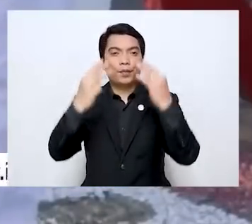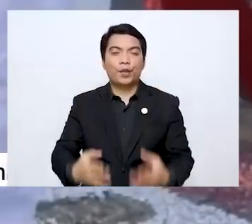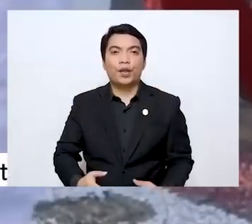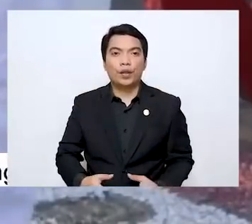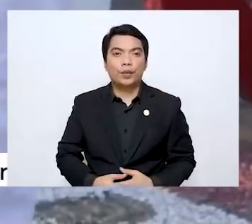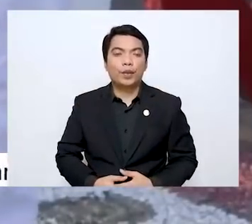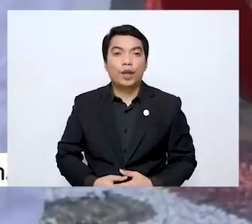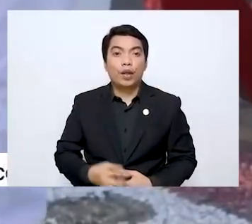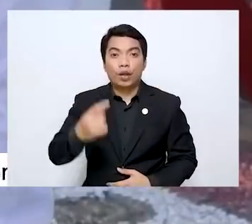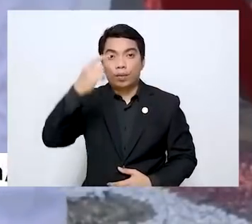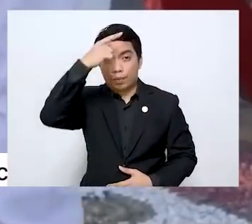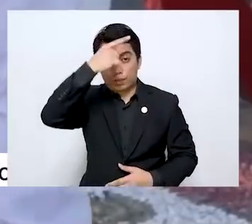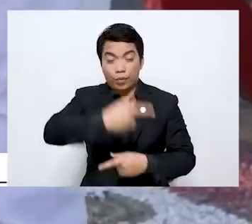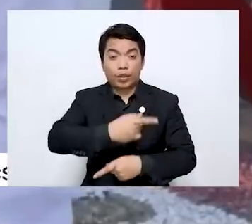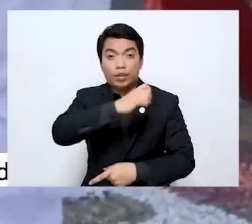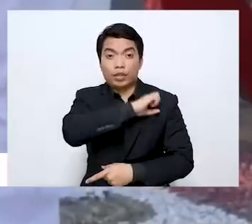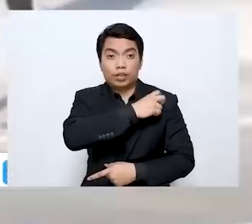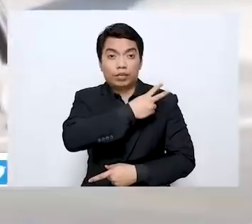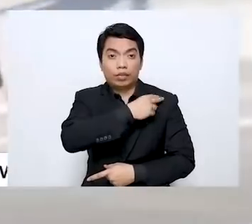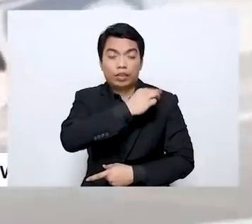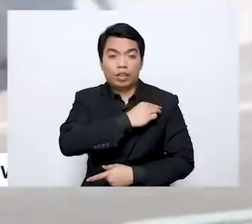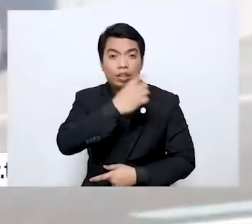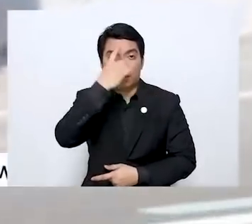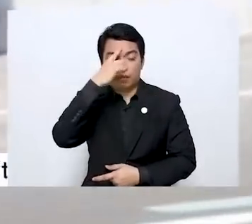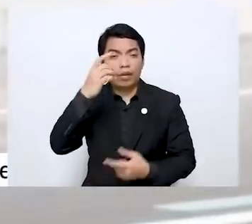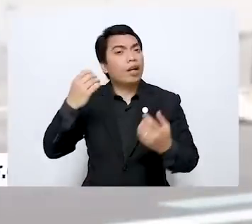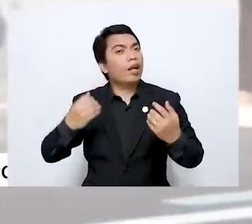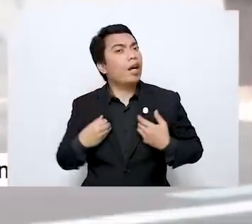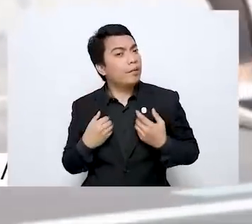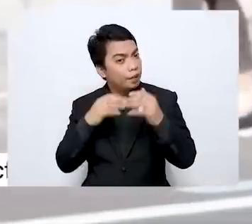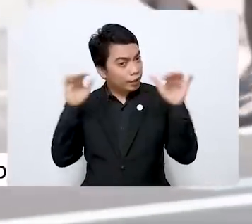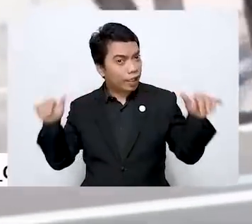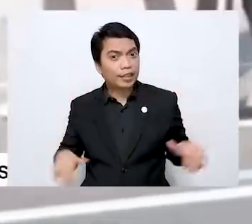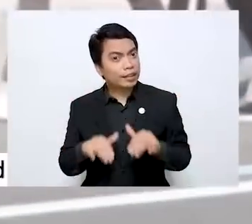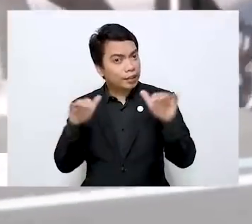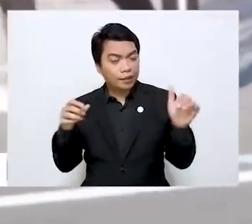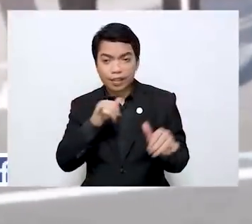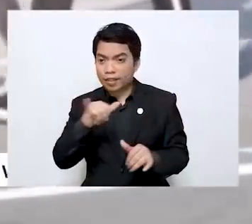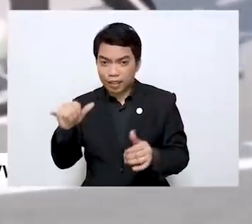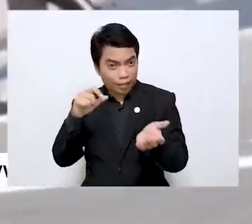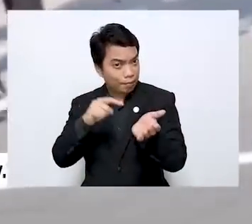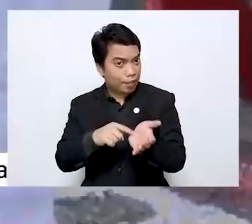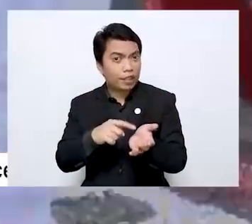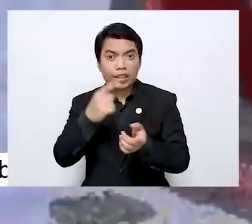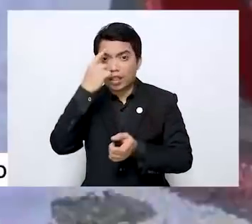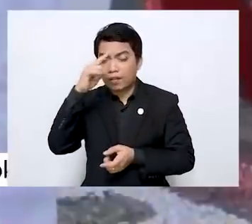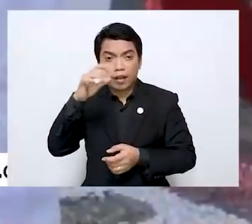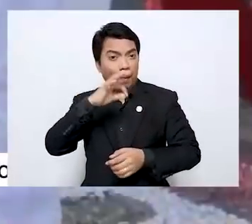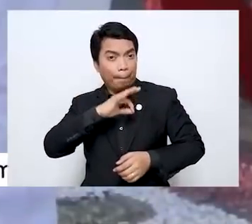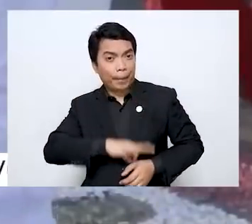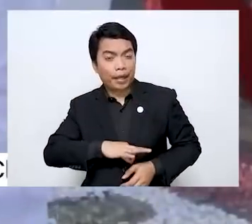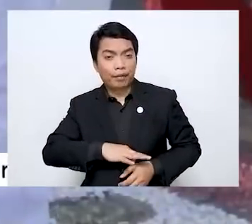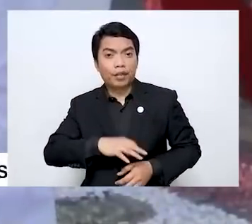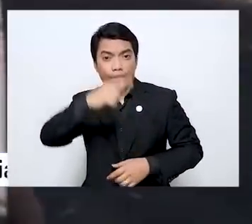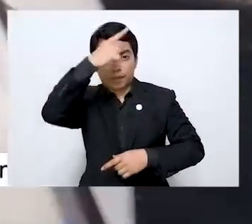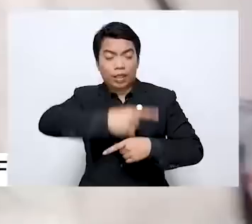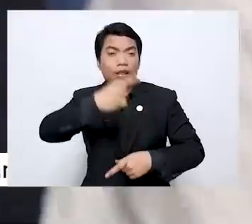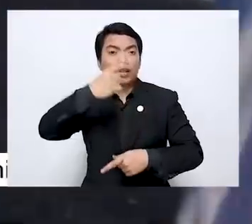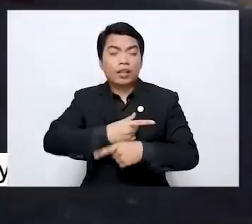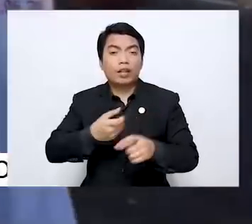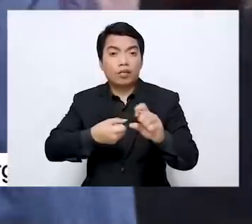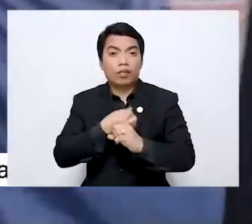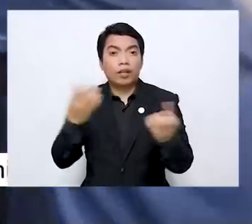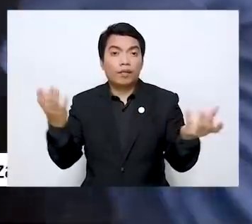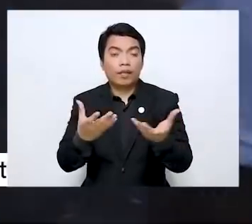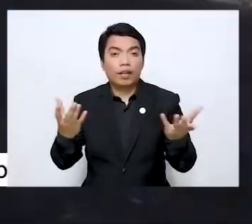pangkalahatan sa kapatid na Eduardo Bimanalo sapagkat merong ganitong mga aktibidad Alang-alang na rin po sa kapakanan po ng mga kapatid. Mula